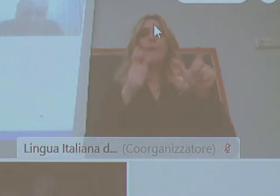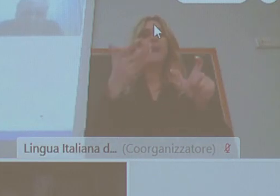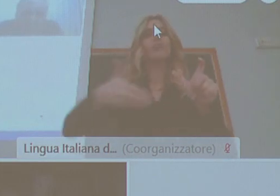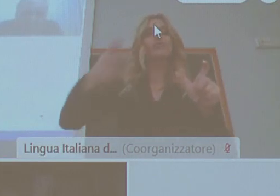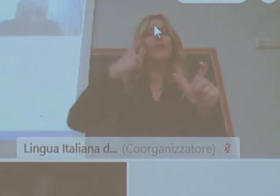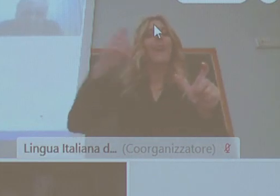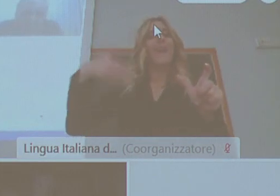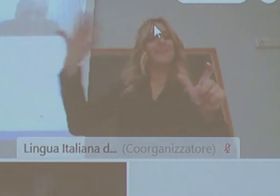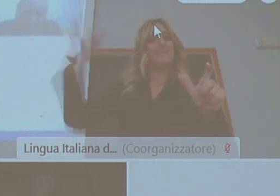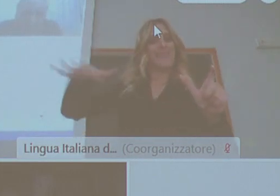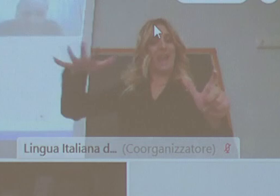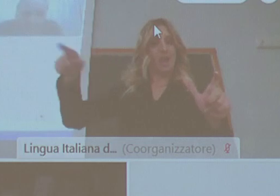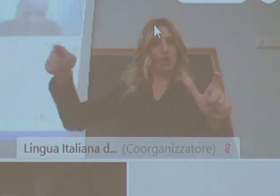esterni.